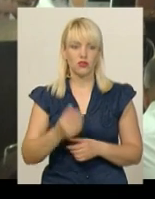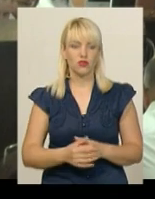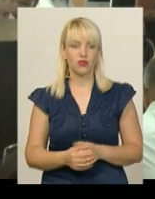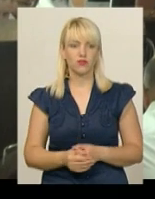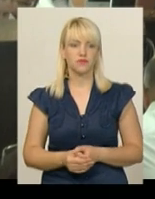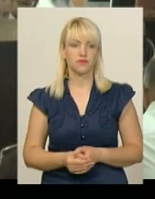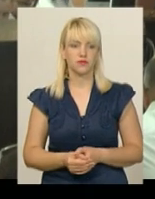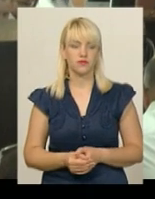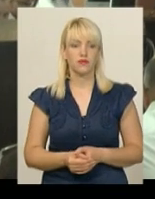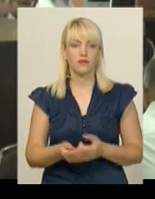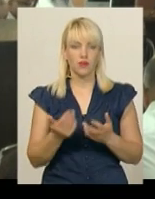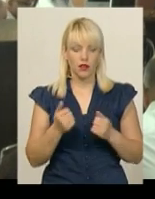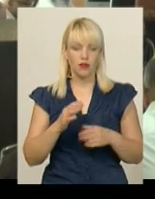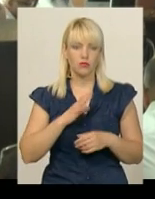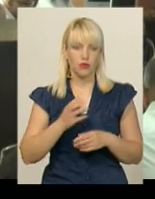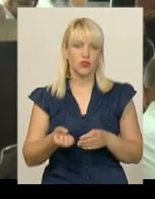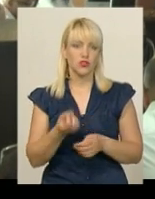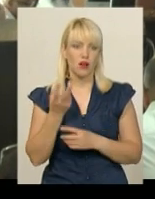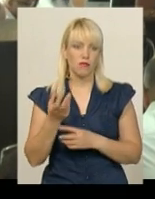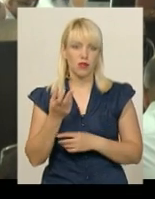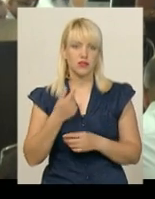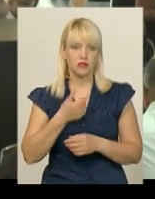таки вживали алкогольний напій той